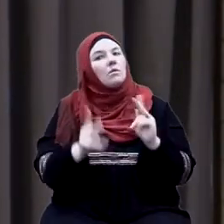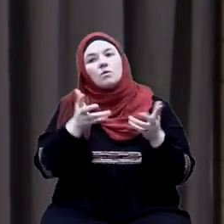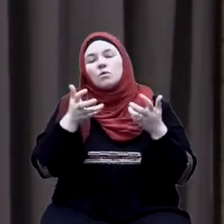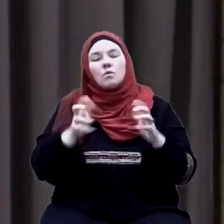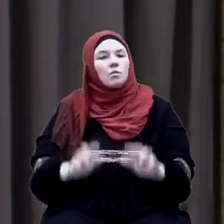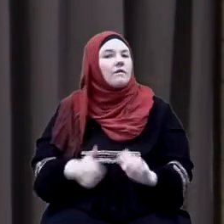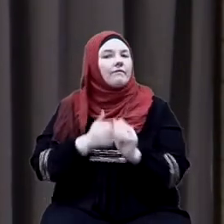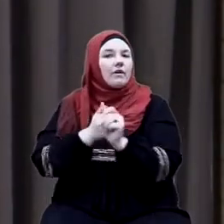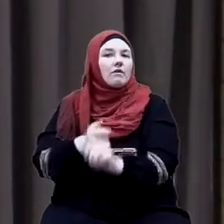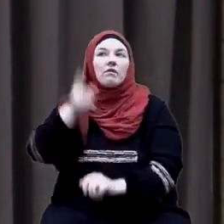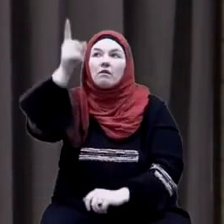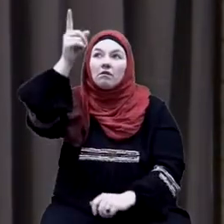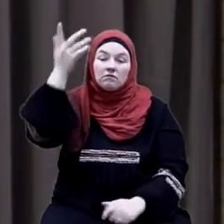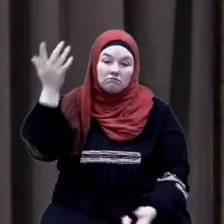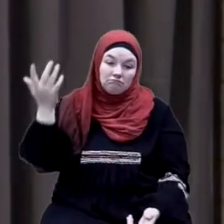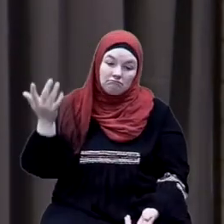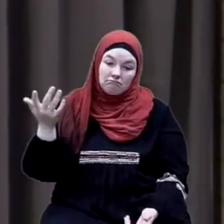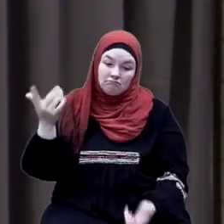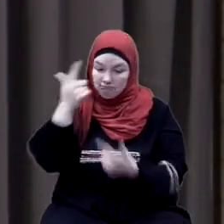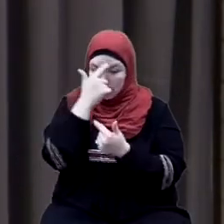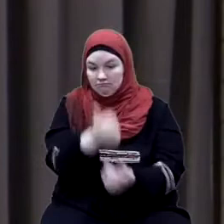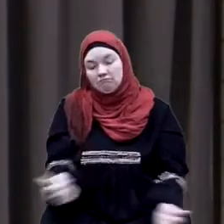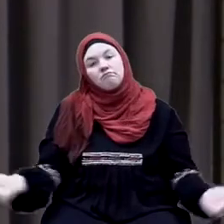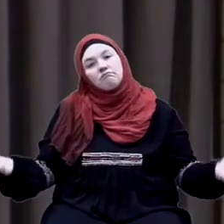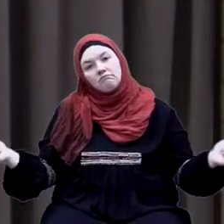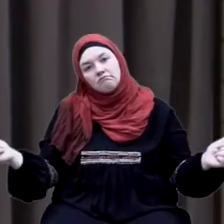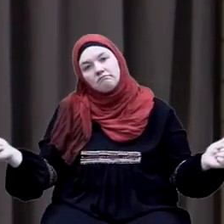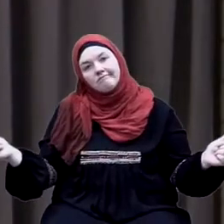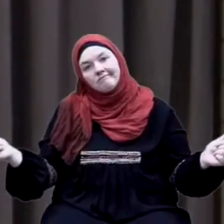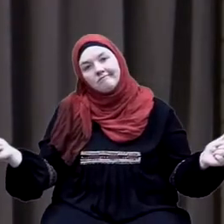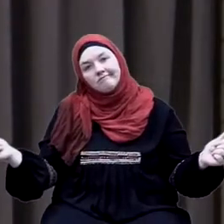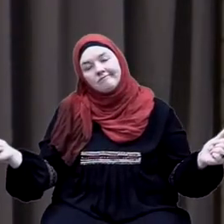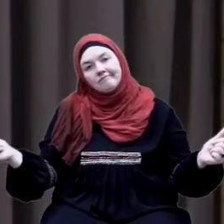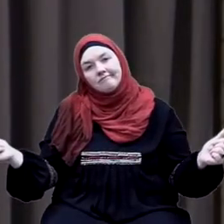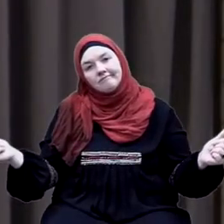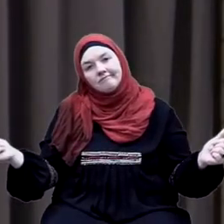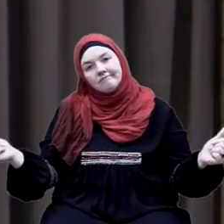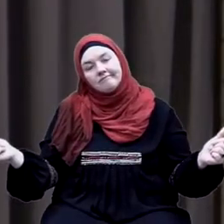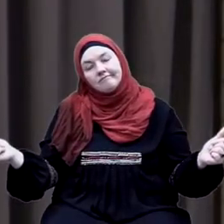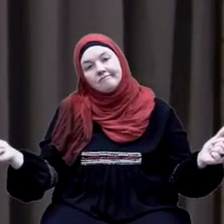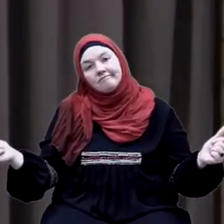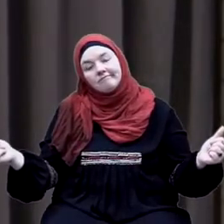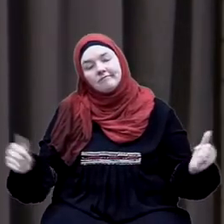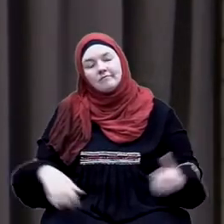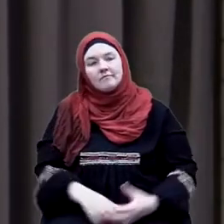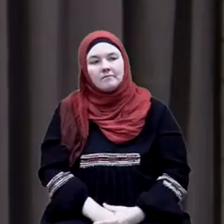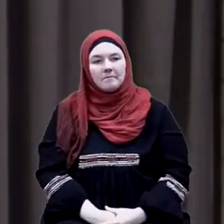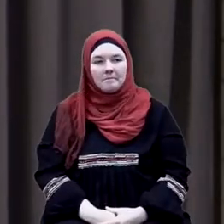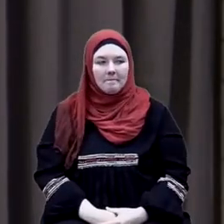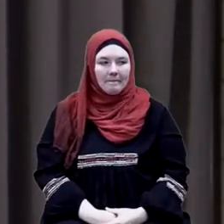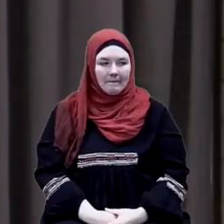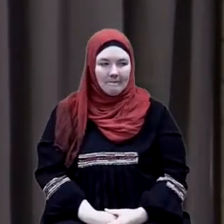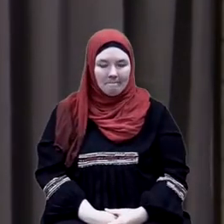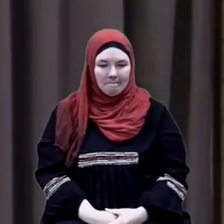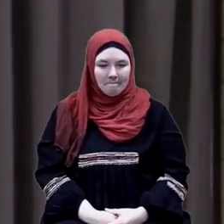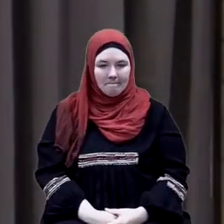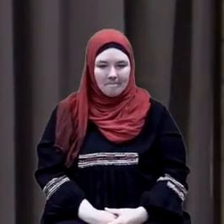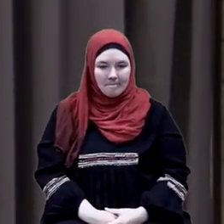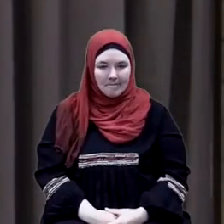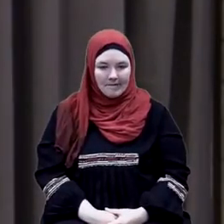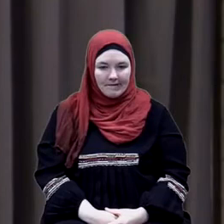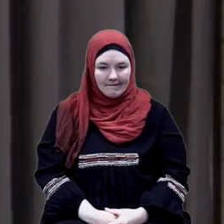to be obedient and submissive to Allah, it's up to them. وَقُلِ الْحَقُّ مِنْ رَبِّكُمْ